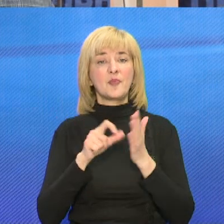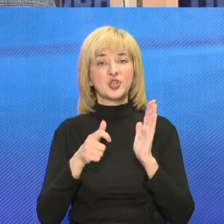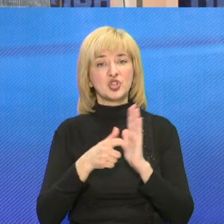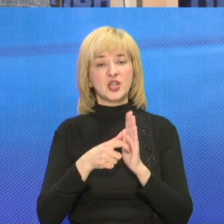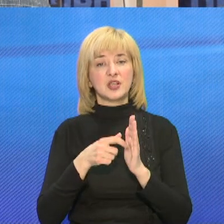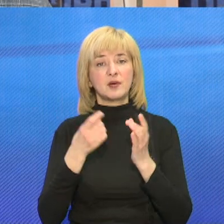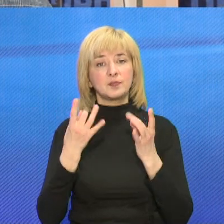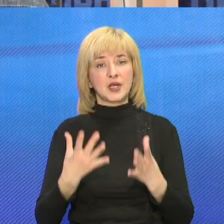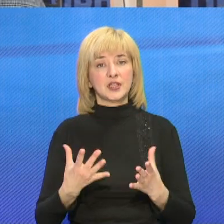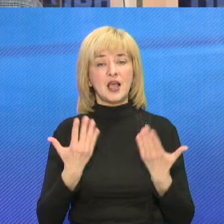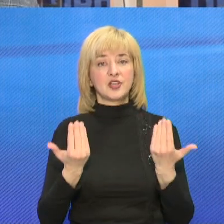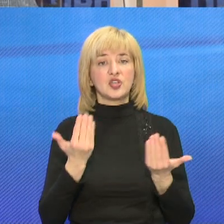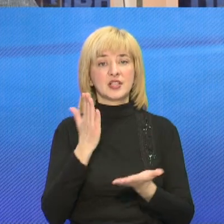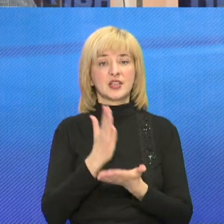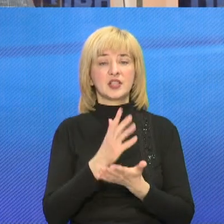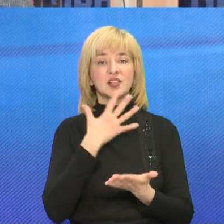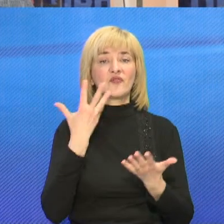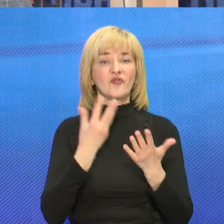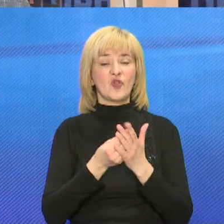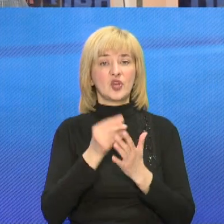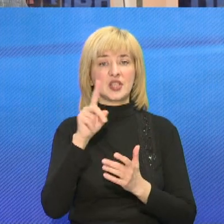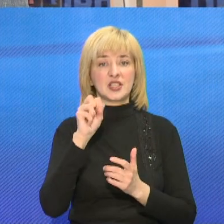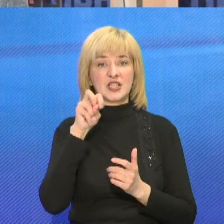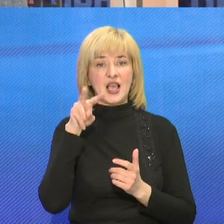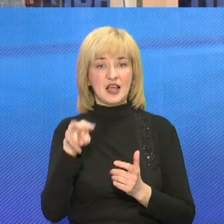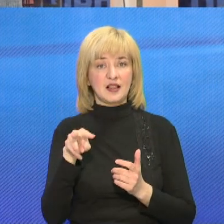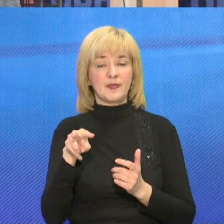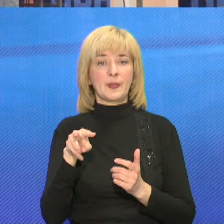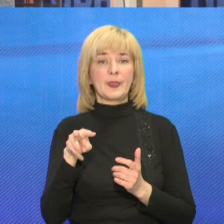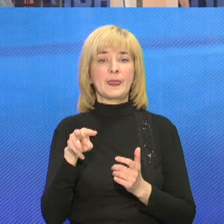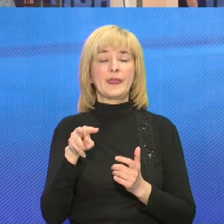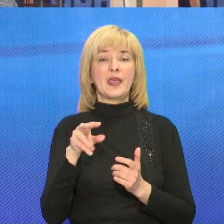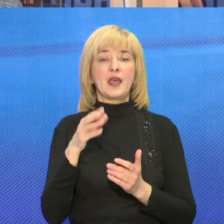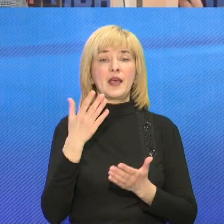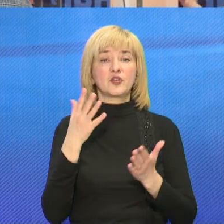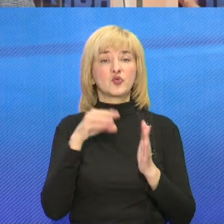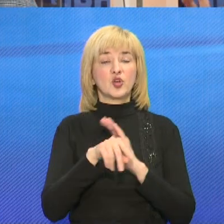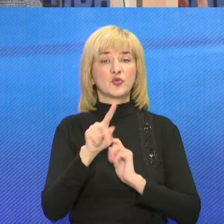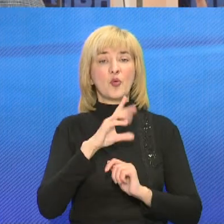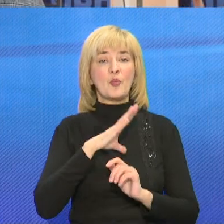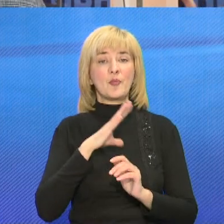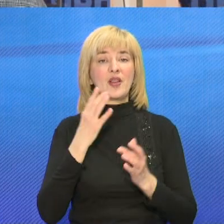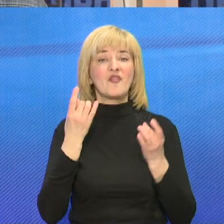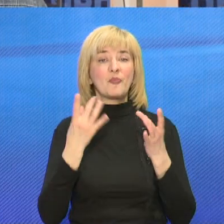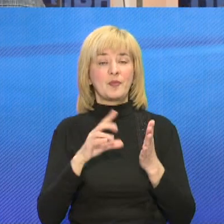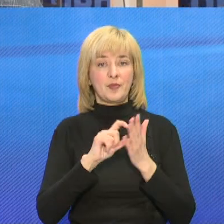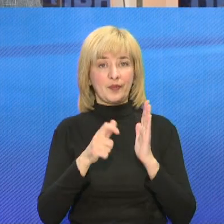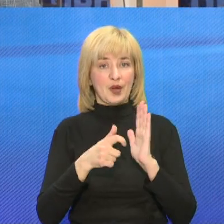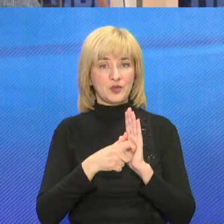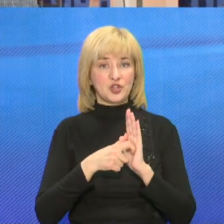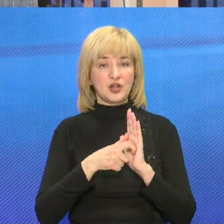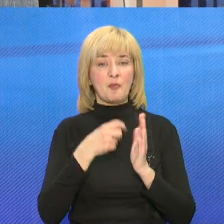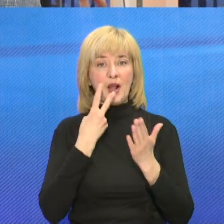зал. Даже с учетом того, что мы вели в приспособленных помещениях, мы показывали высокие результаты. Сейчас, конечно, у